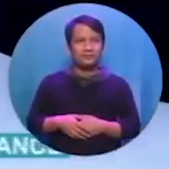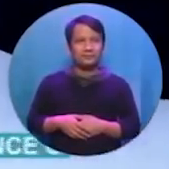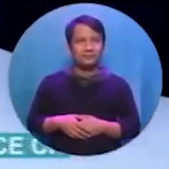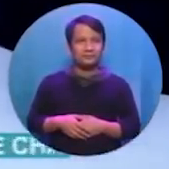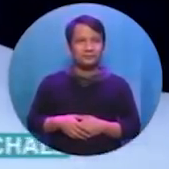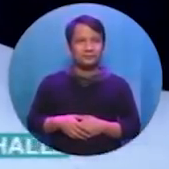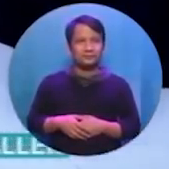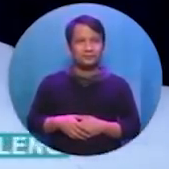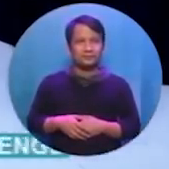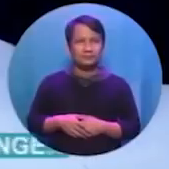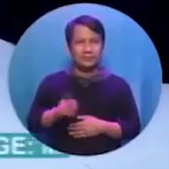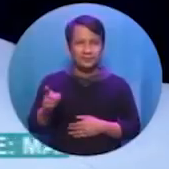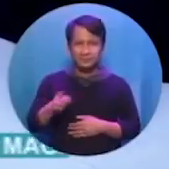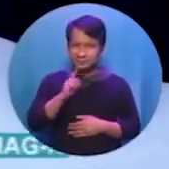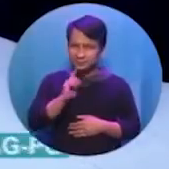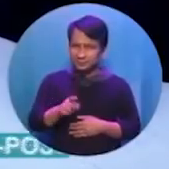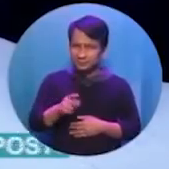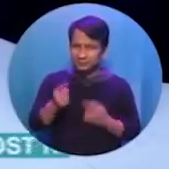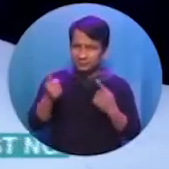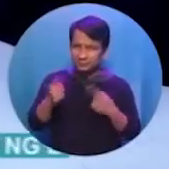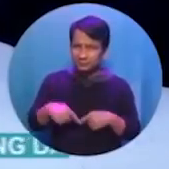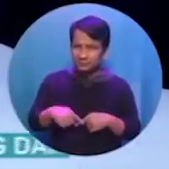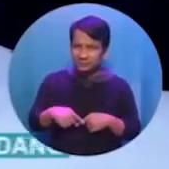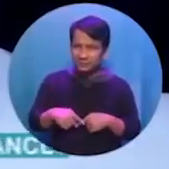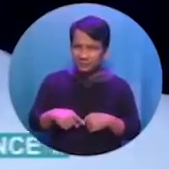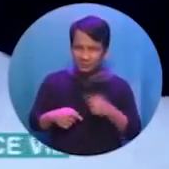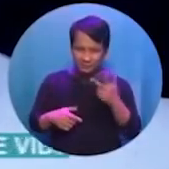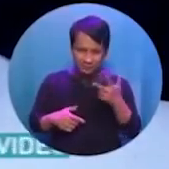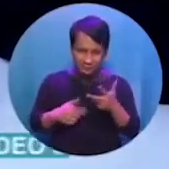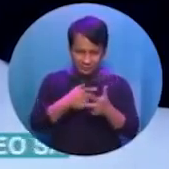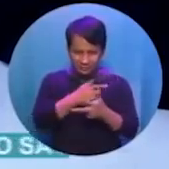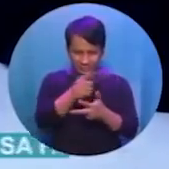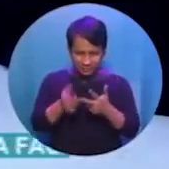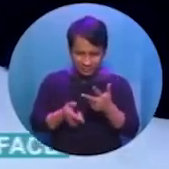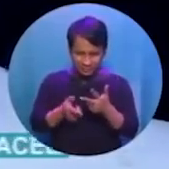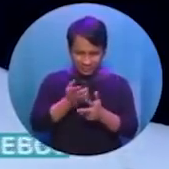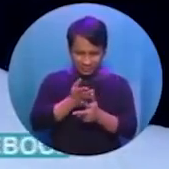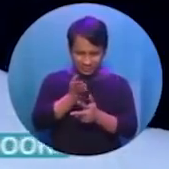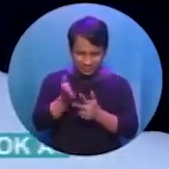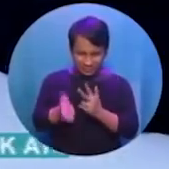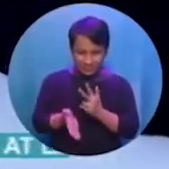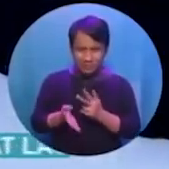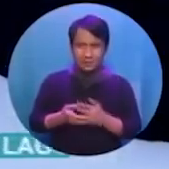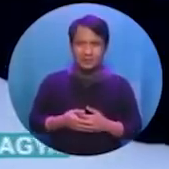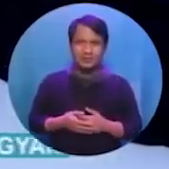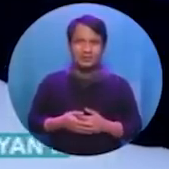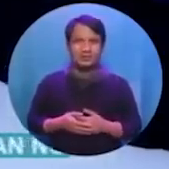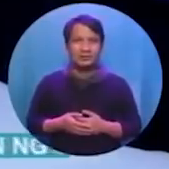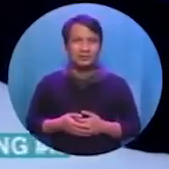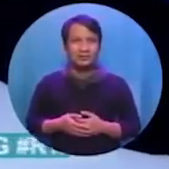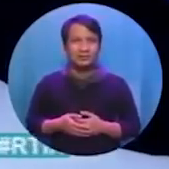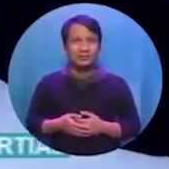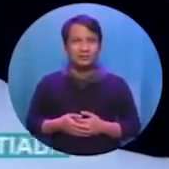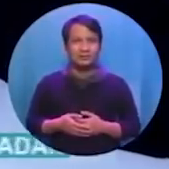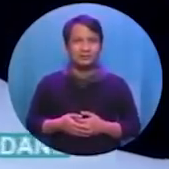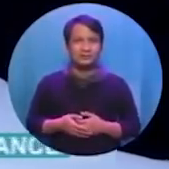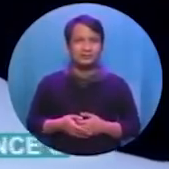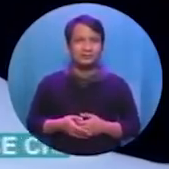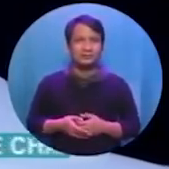try your call later. Totoo ba to? Three in a row? Unattended or out of coverage area. One last